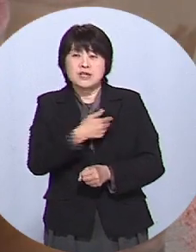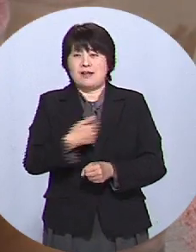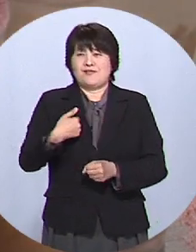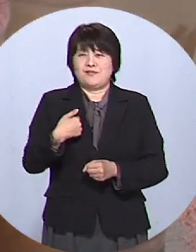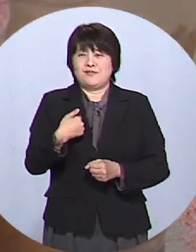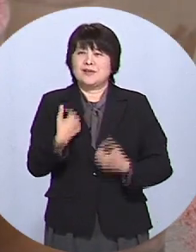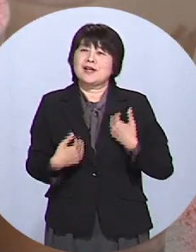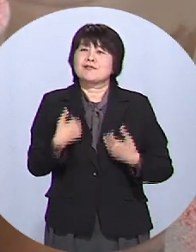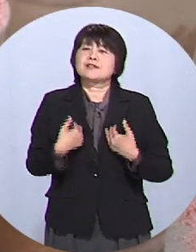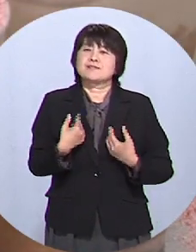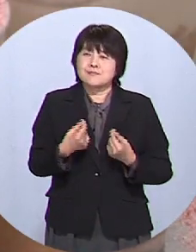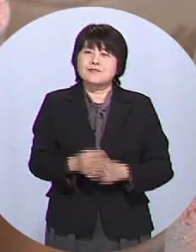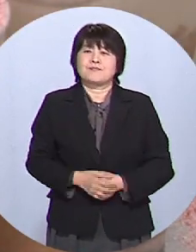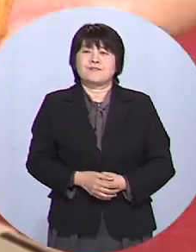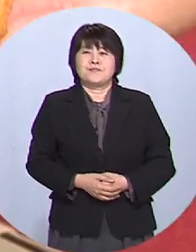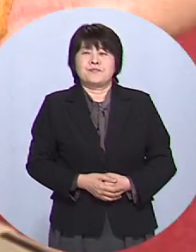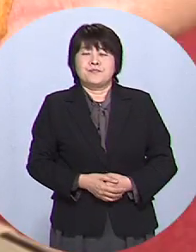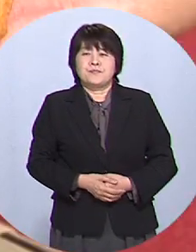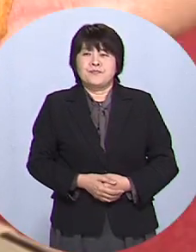わ、美味しそう。